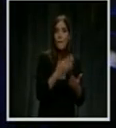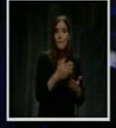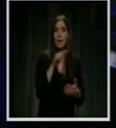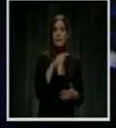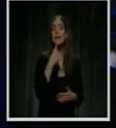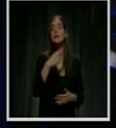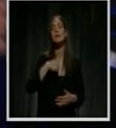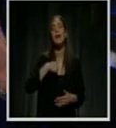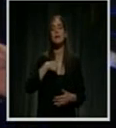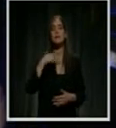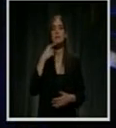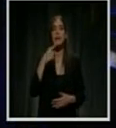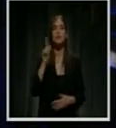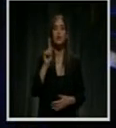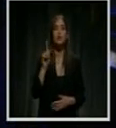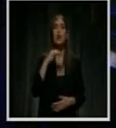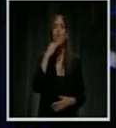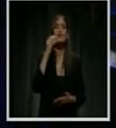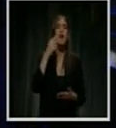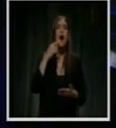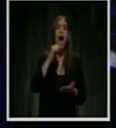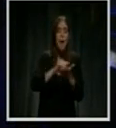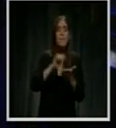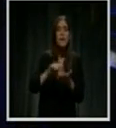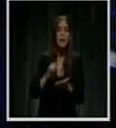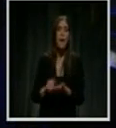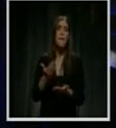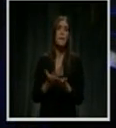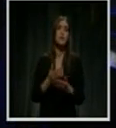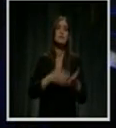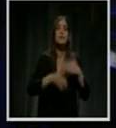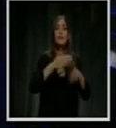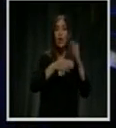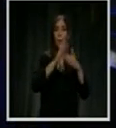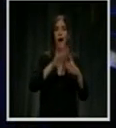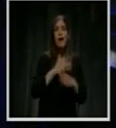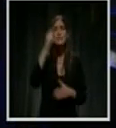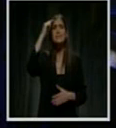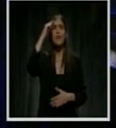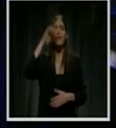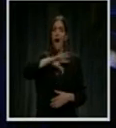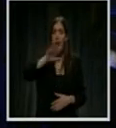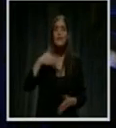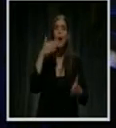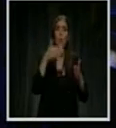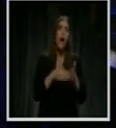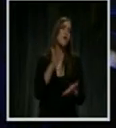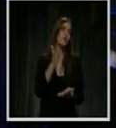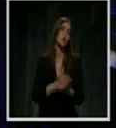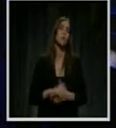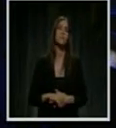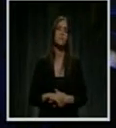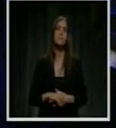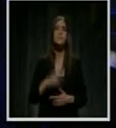mill-ewwel għaliex li eżitu tal-applikazzjonijiet tal-iżvilupp tafu x'se jkun. Tellaqna sentejn ilu il-kampanja